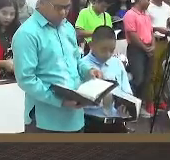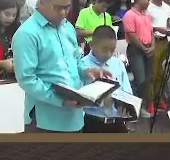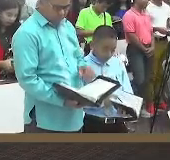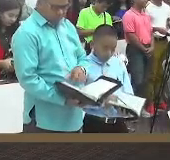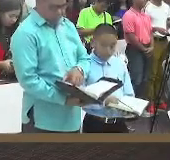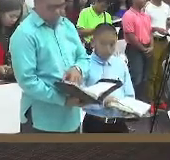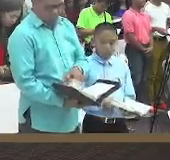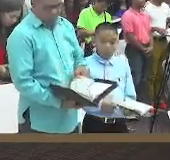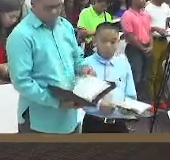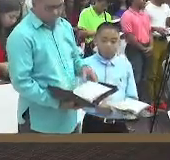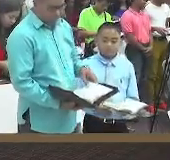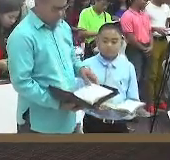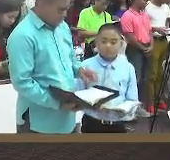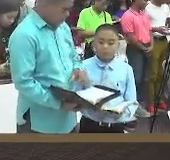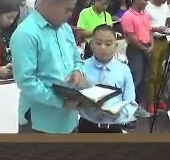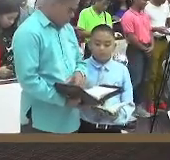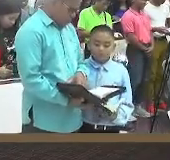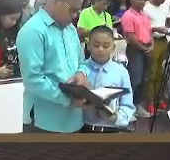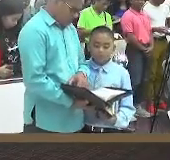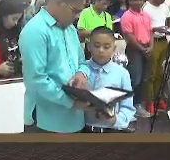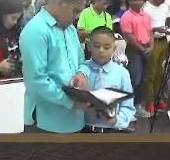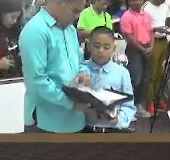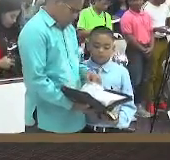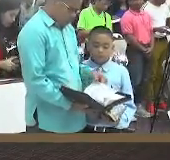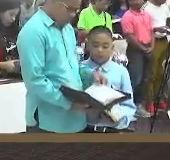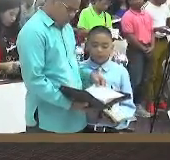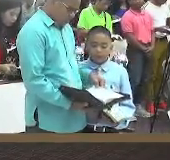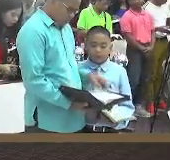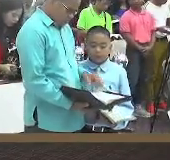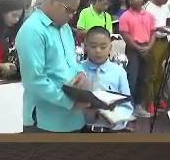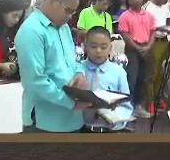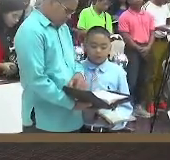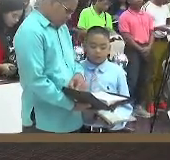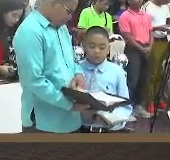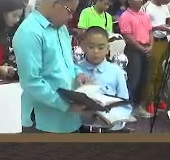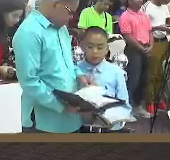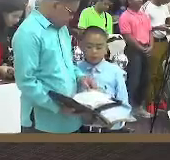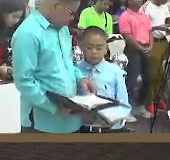history All right about Baptist history